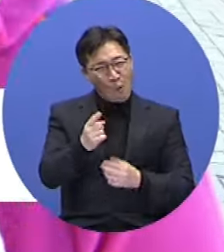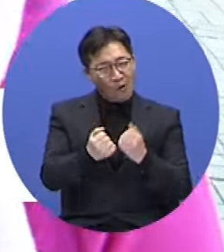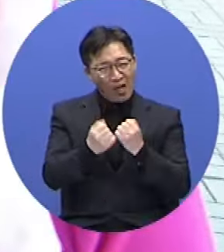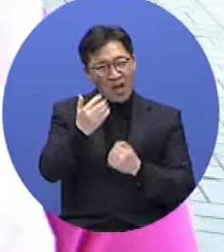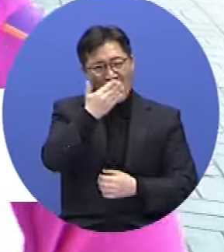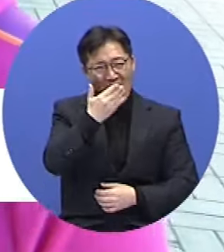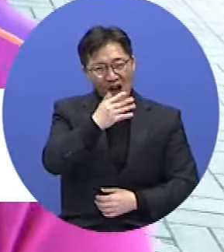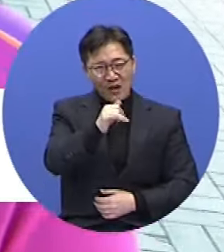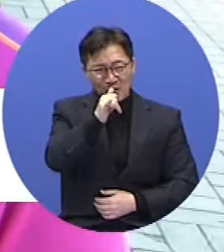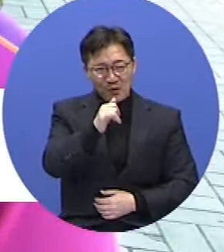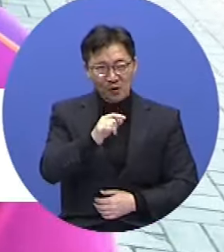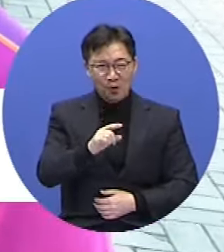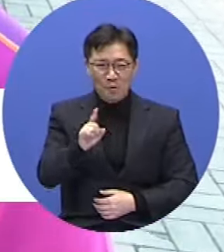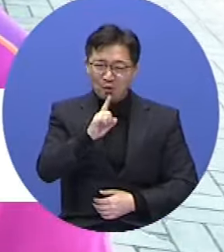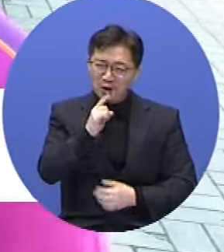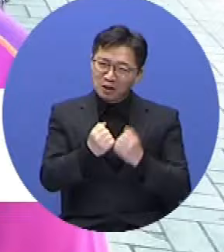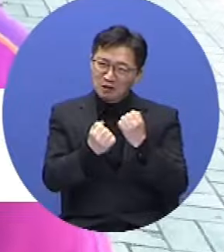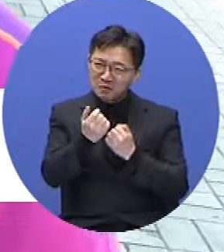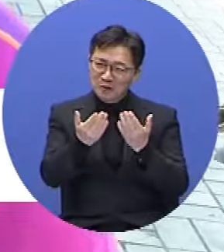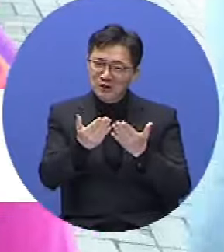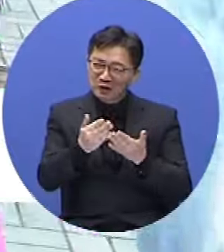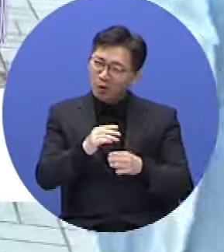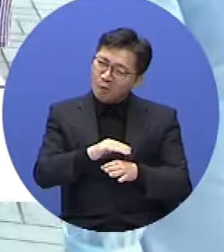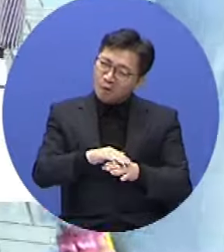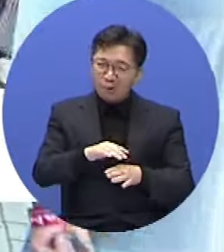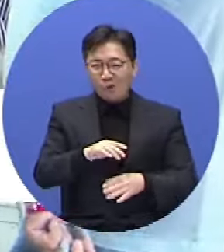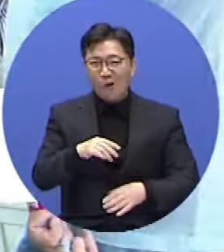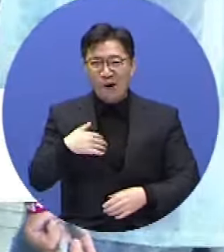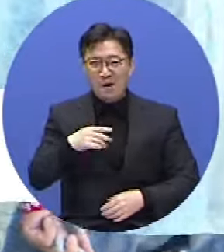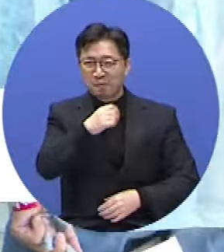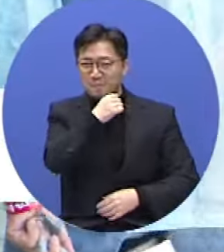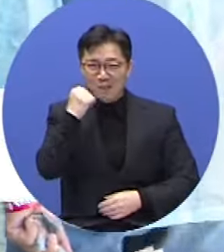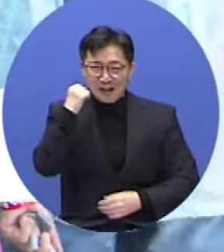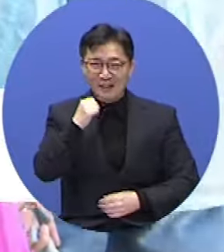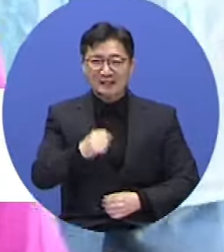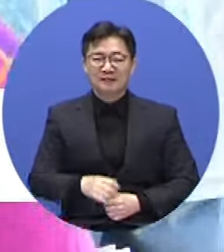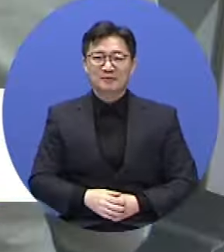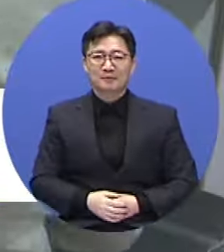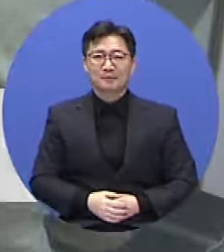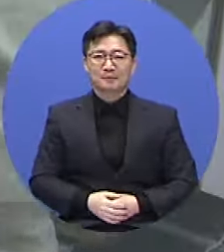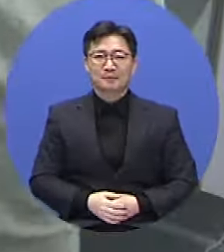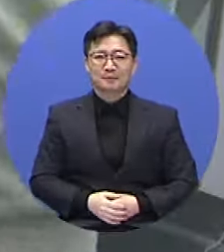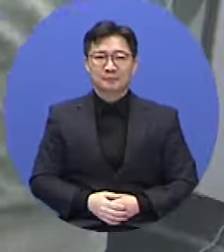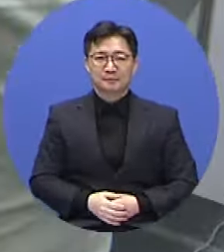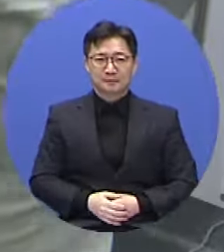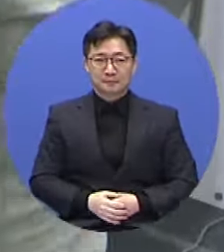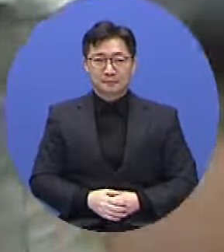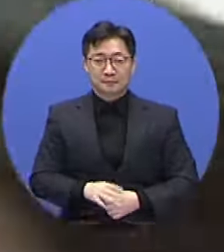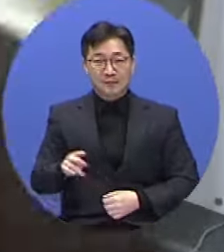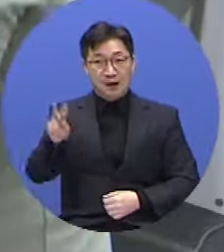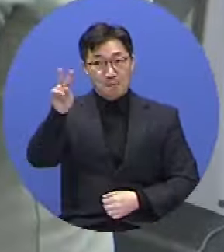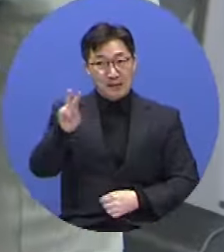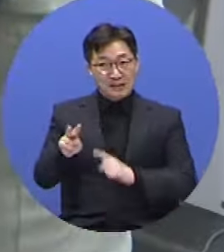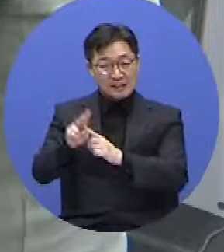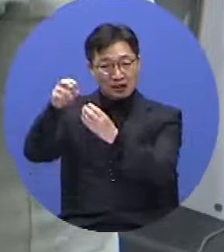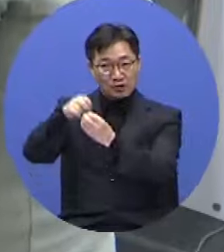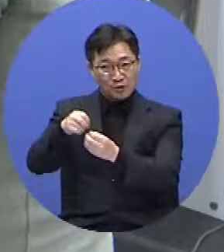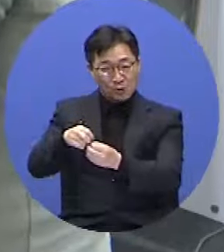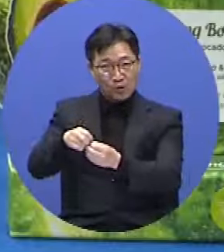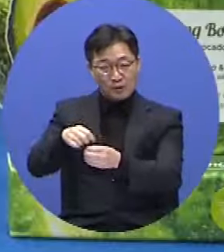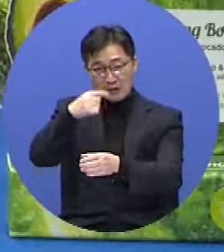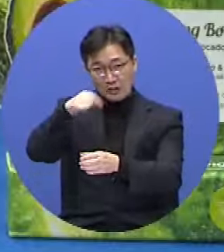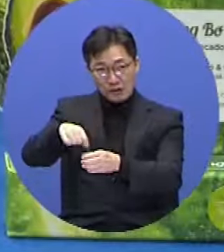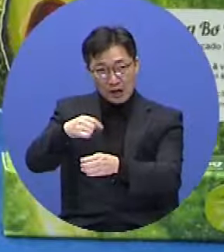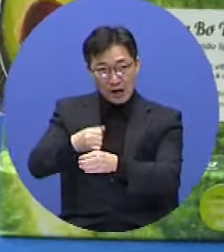달콤하고 뭐라고 설명할 수 없어요. 맛있는 젓갈이에요. 베트남 전통 차와